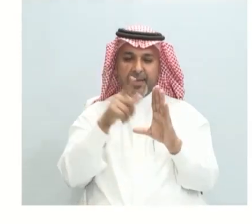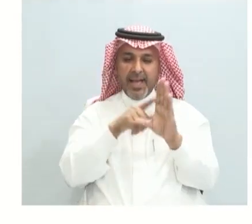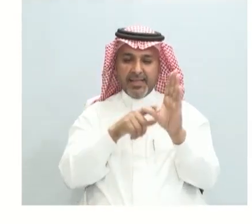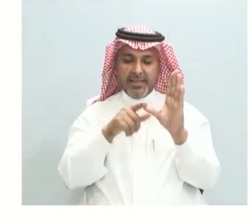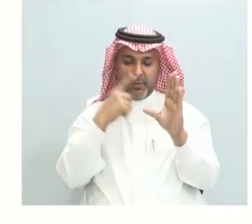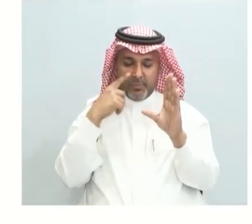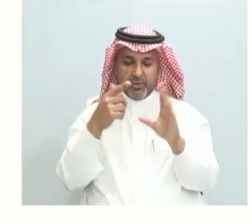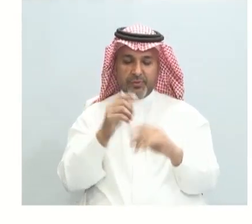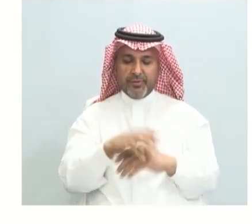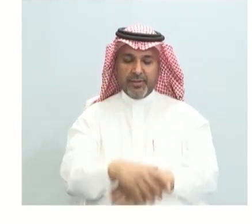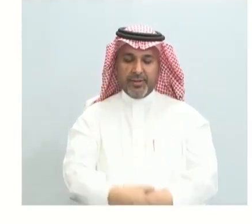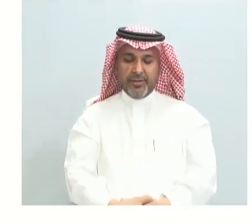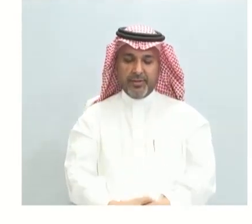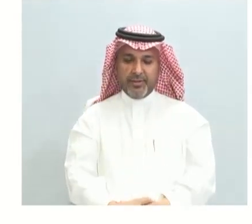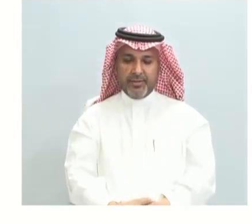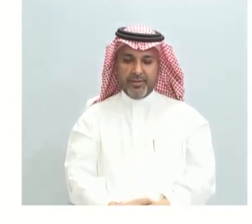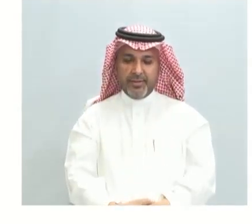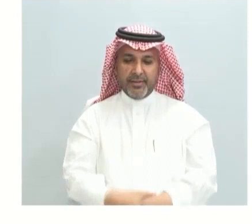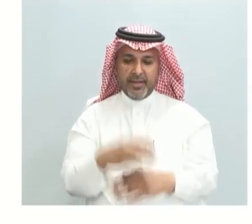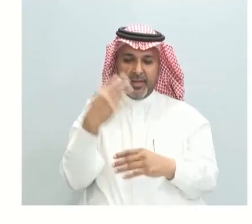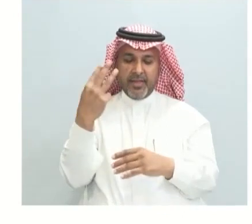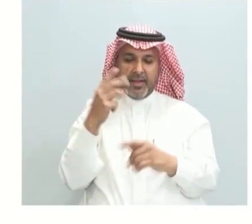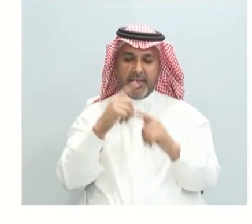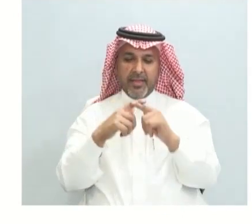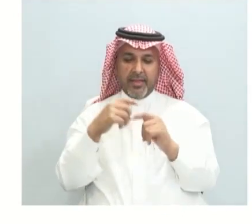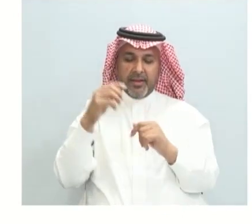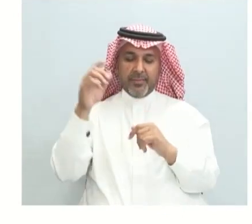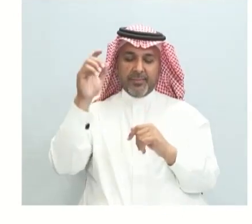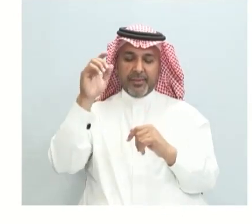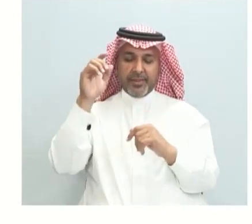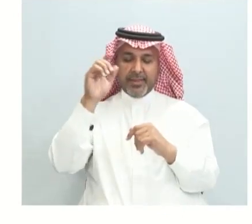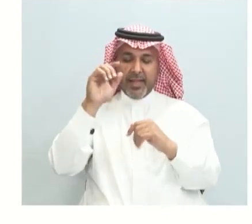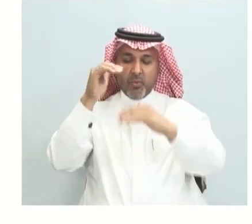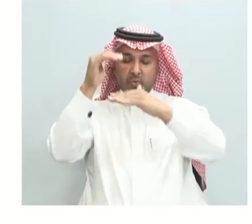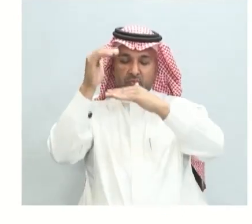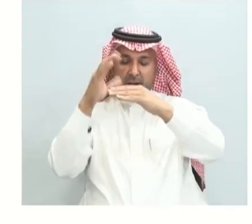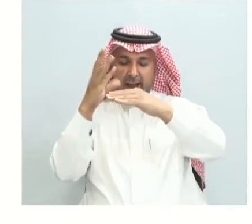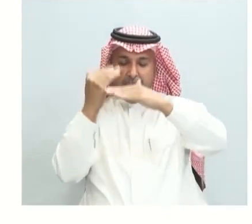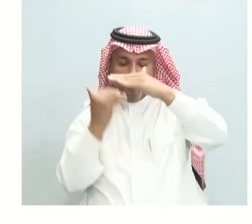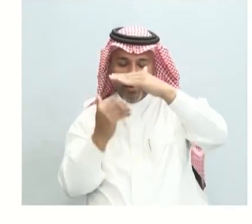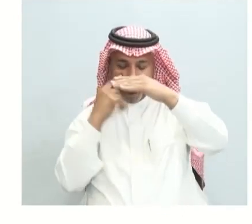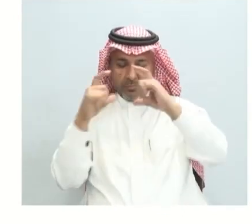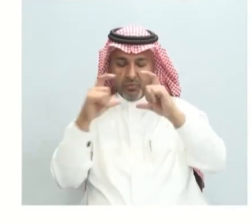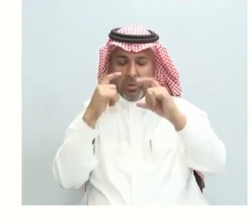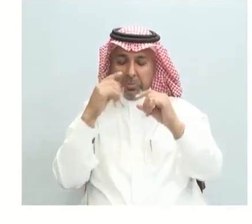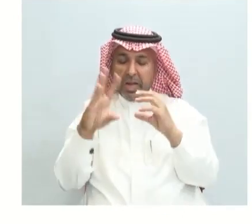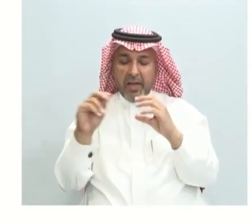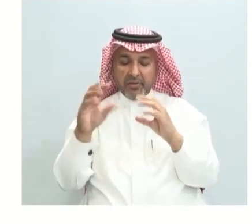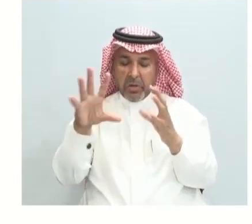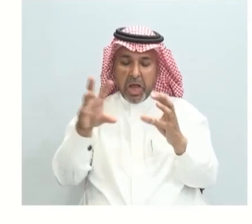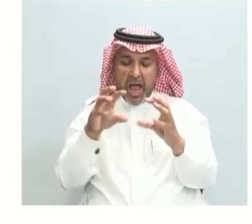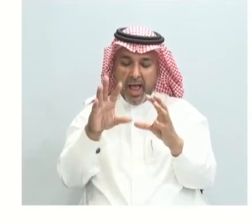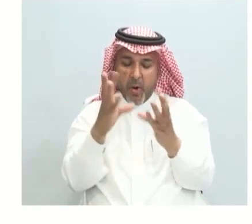ها تصير 3 في ساين 2 درجه على 5.1